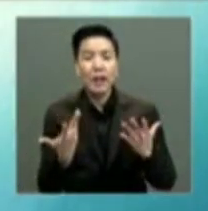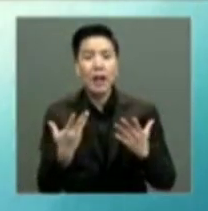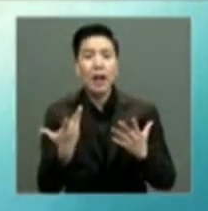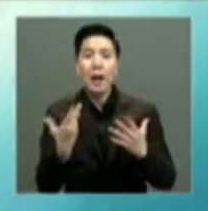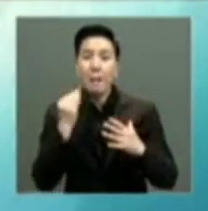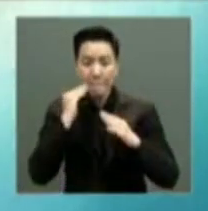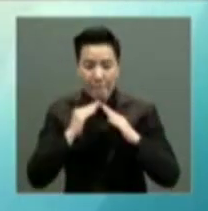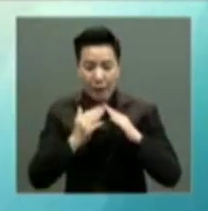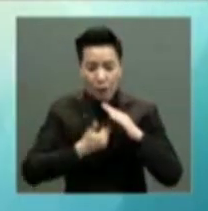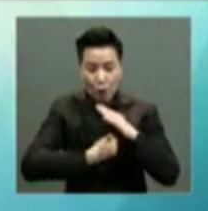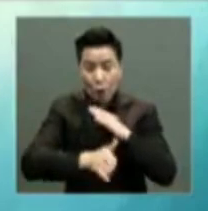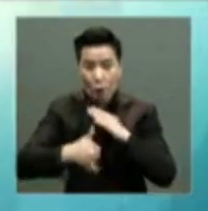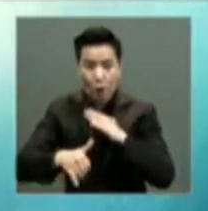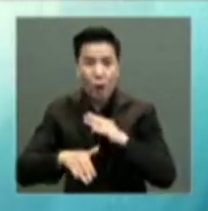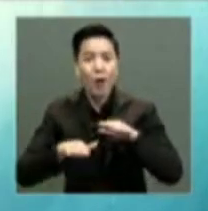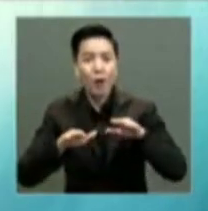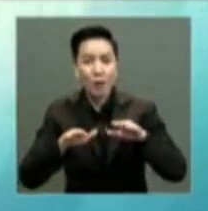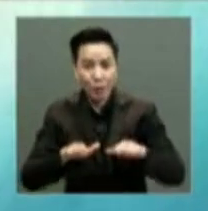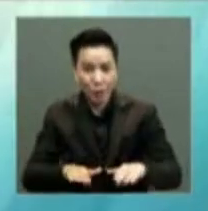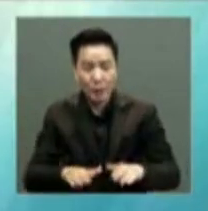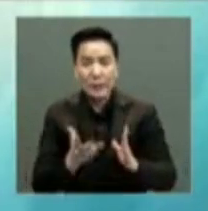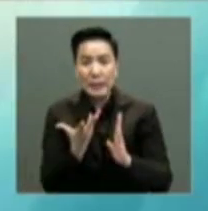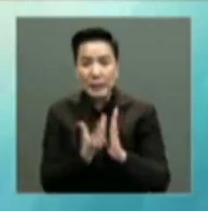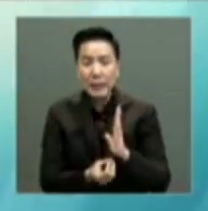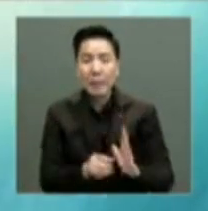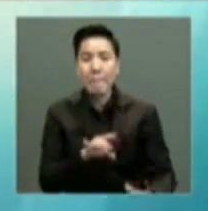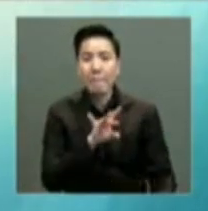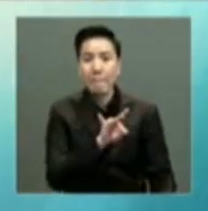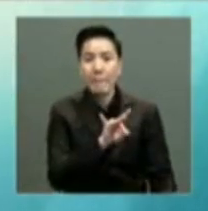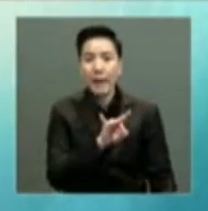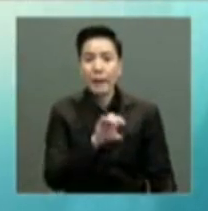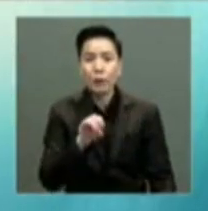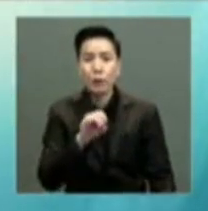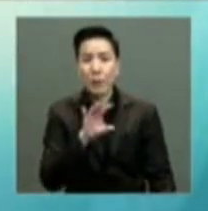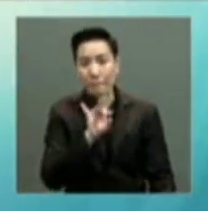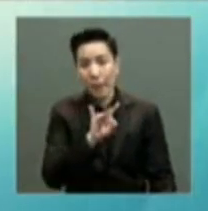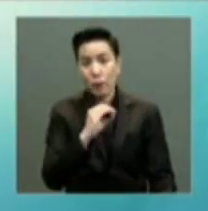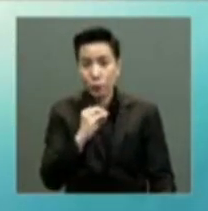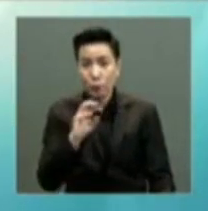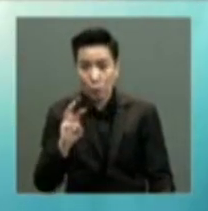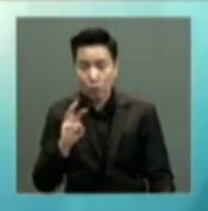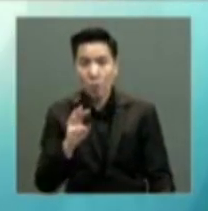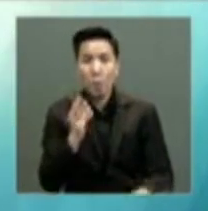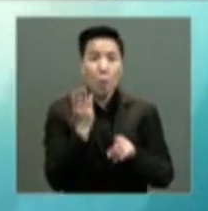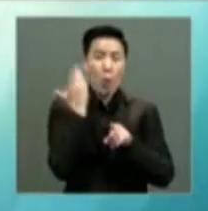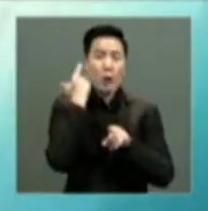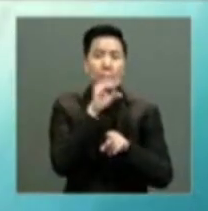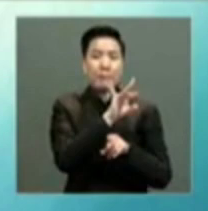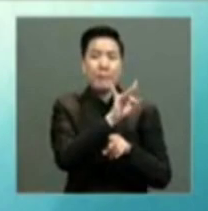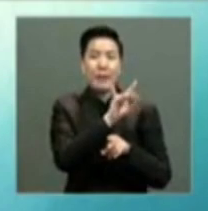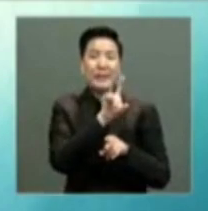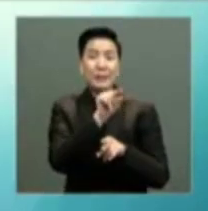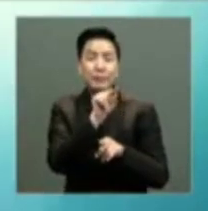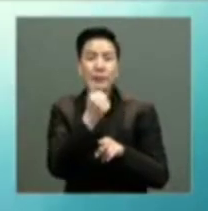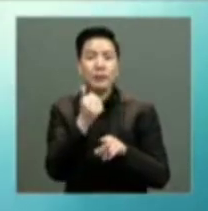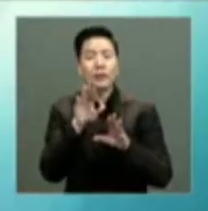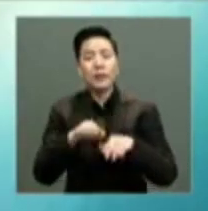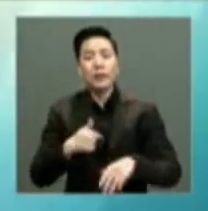นะครับแล้วก็แต่ว่าออกนอกเคหสถาน Eลดลงเหลือ 806จาก825ก็ขอถอนหายใจนิดนึงนะครับท่านเองอย่าชะล่าใจเลยนะครับแล้วก็พูดตรงนี้ผมไม่แน่ใจว่าผมพูดตรงนี้เนี่ยกลุ่มคนที่ดื่มกลุ่มคนที่ชอบชุมนุมชอบสังสรรค์